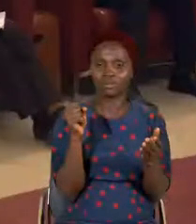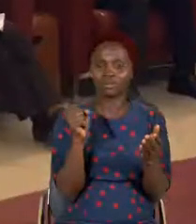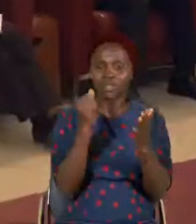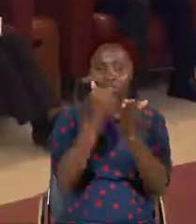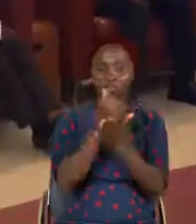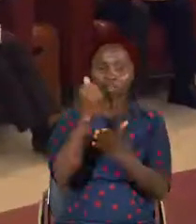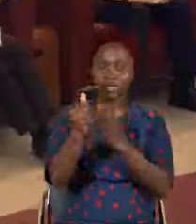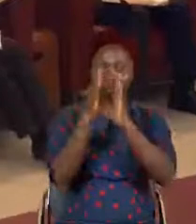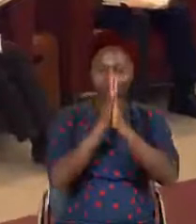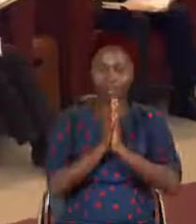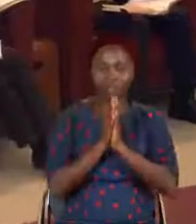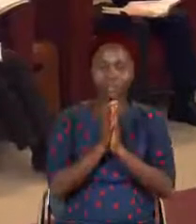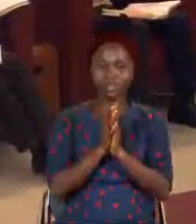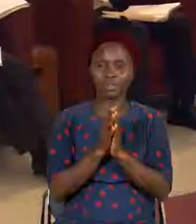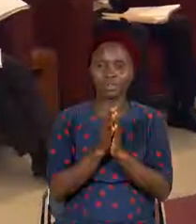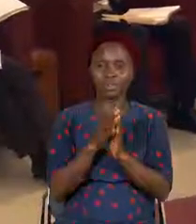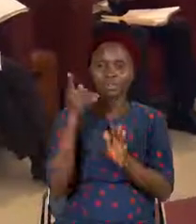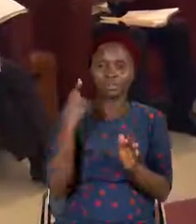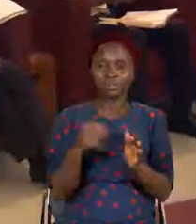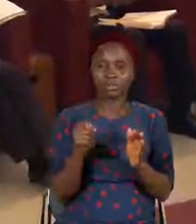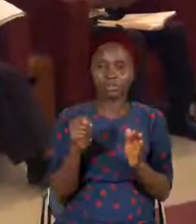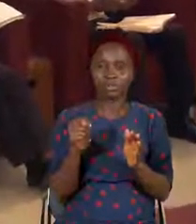Je n'ai pas entendu votre amen.